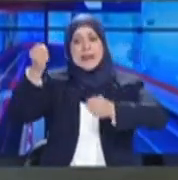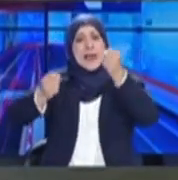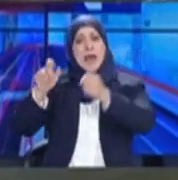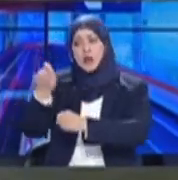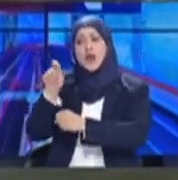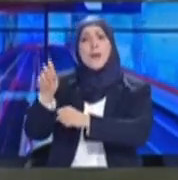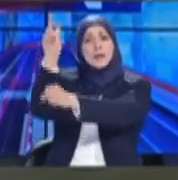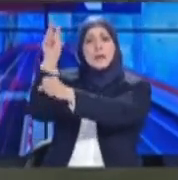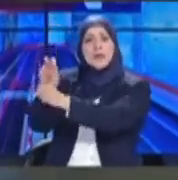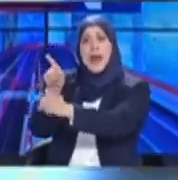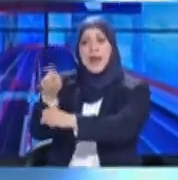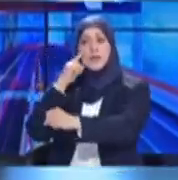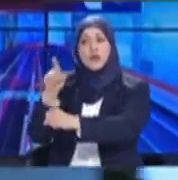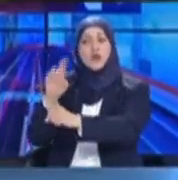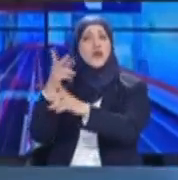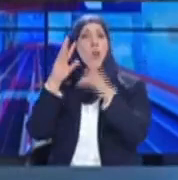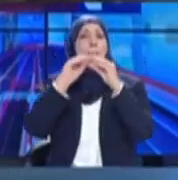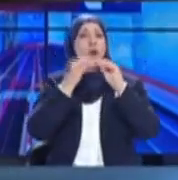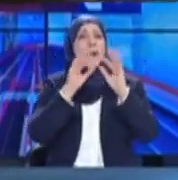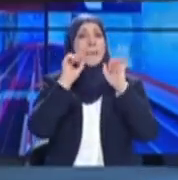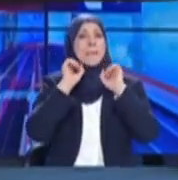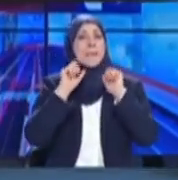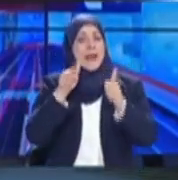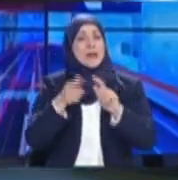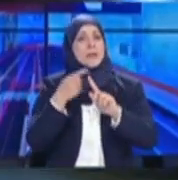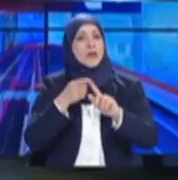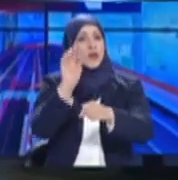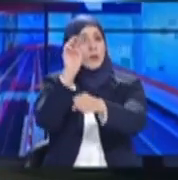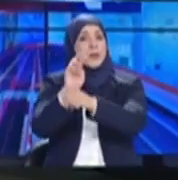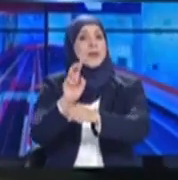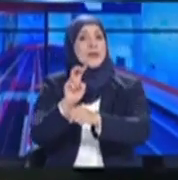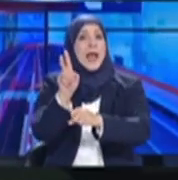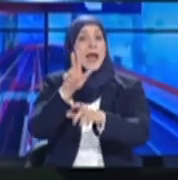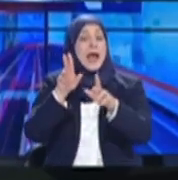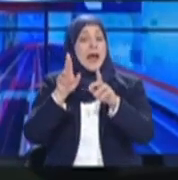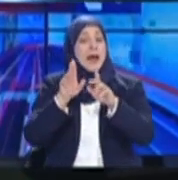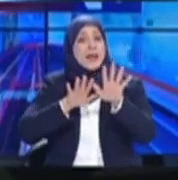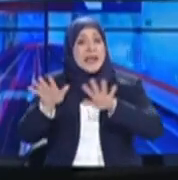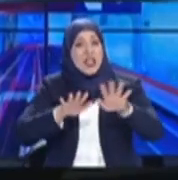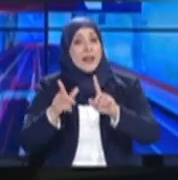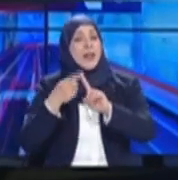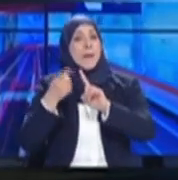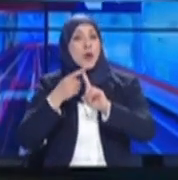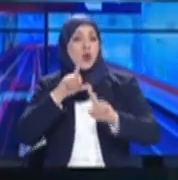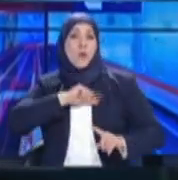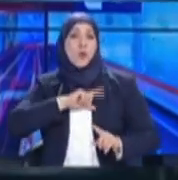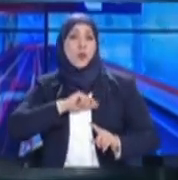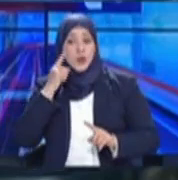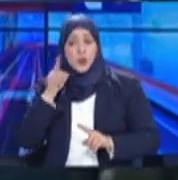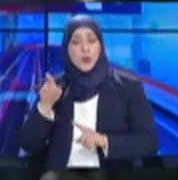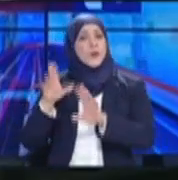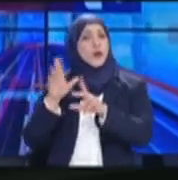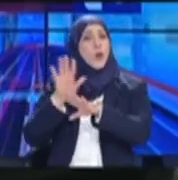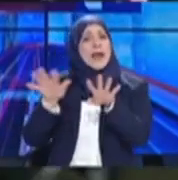ان شاء بالصور وال ال ال ال ال ال ال اه الامنيين بطبيعه الحال يثبت في الامر هذا كان في